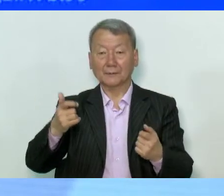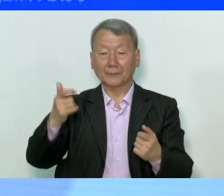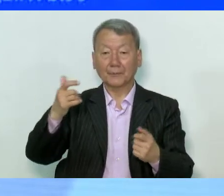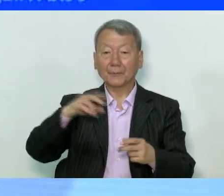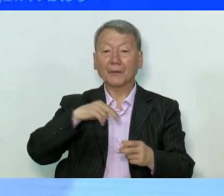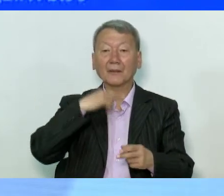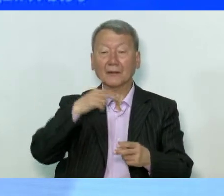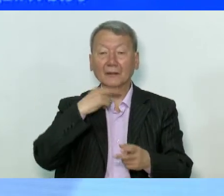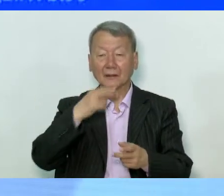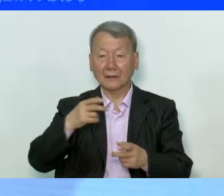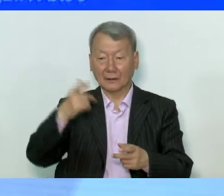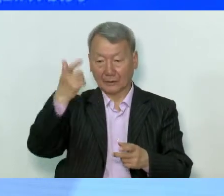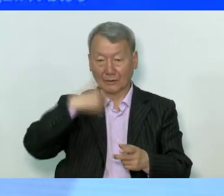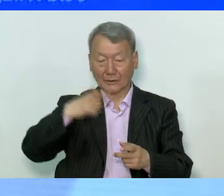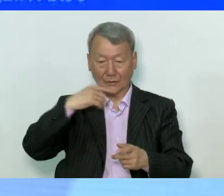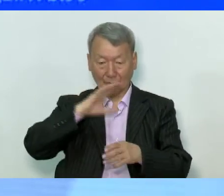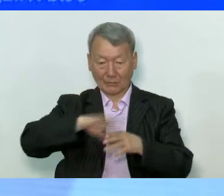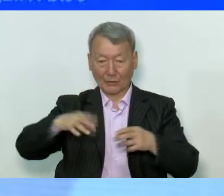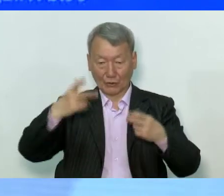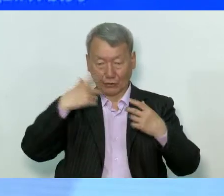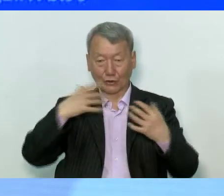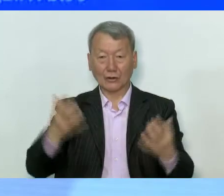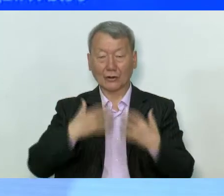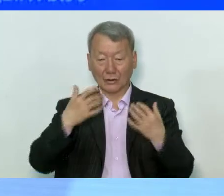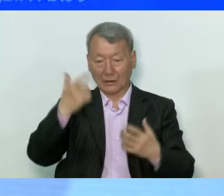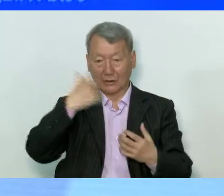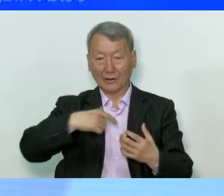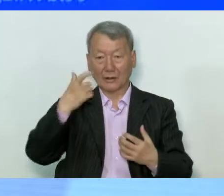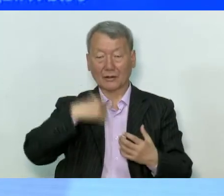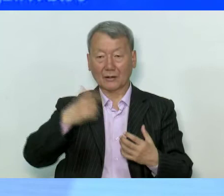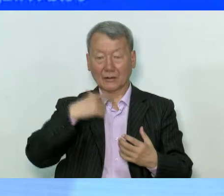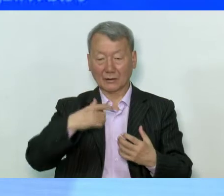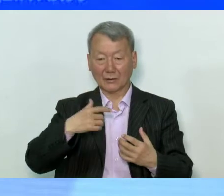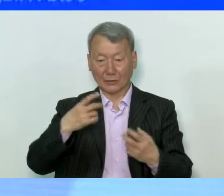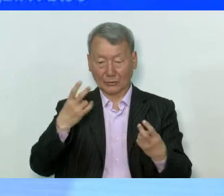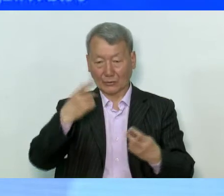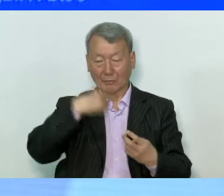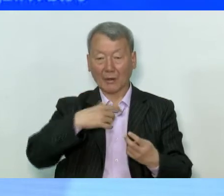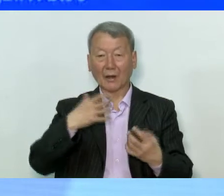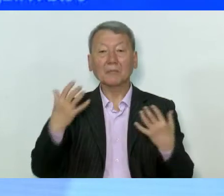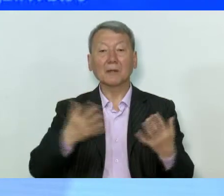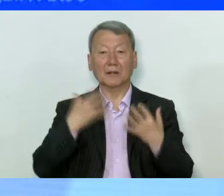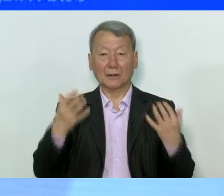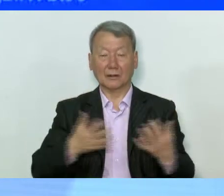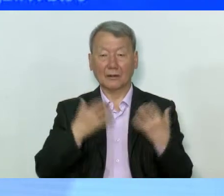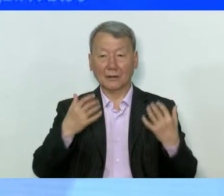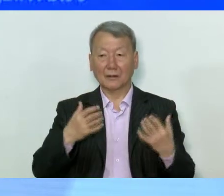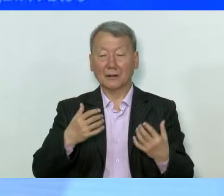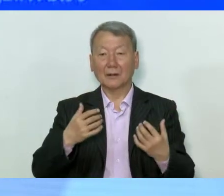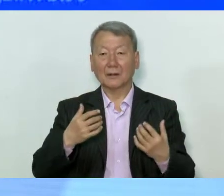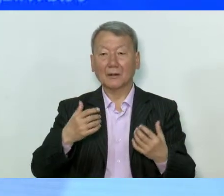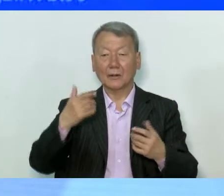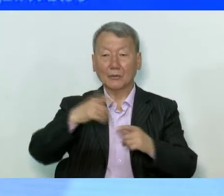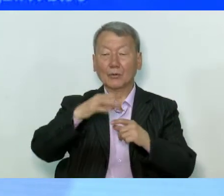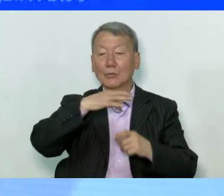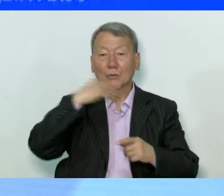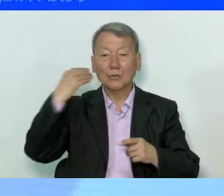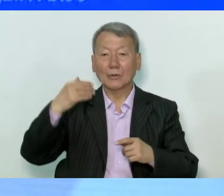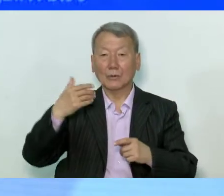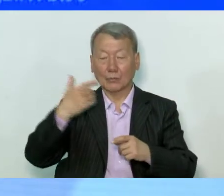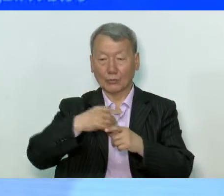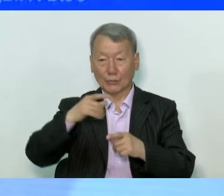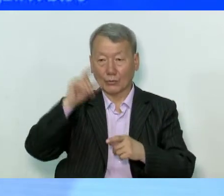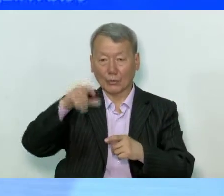аралыкты өзүнүн жеке коопсуздугу үчүн өзүнүн аралыгын өзү ар бир адам сактаса. Анан эми көпчүлүк